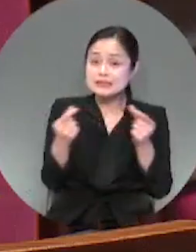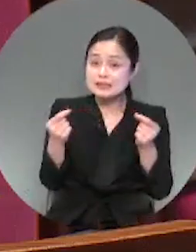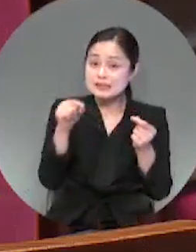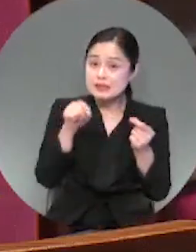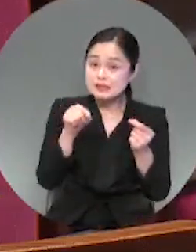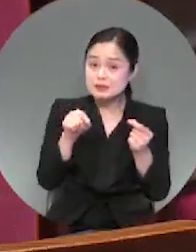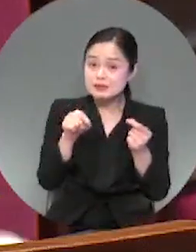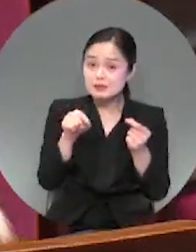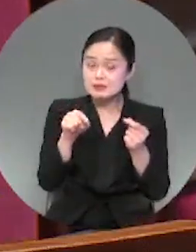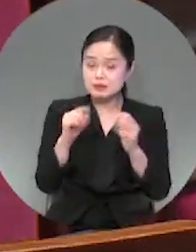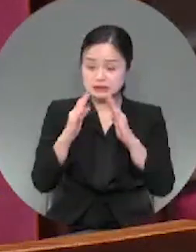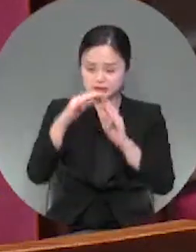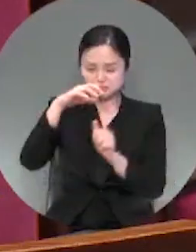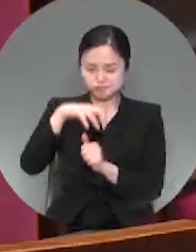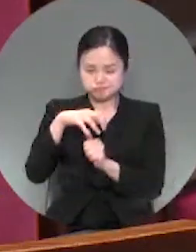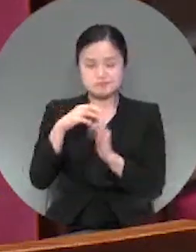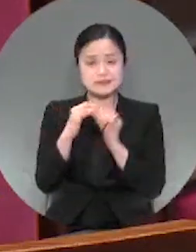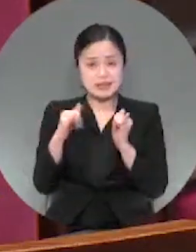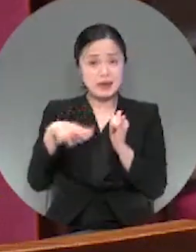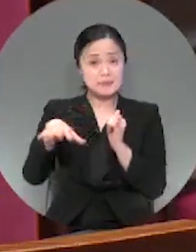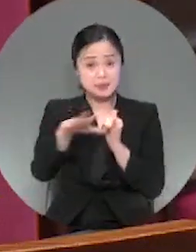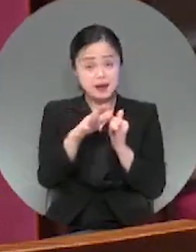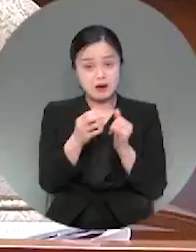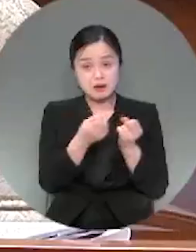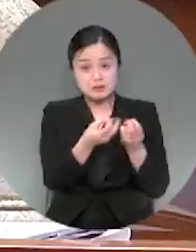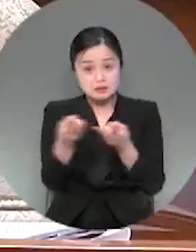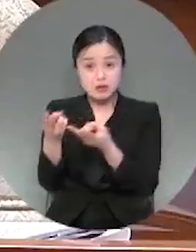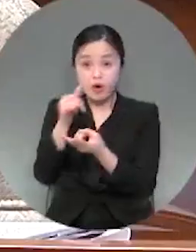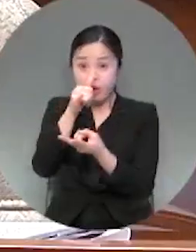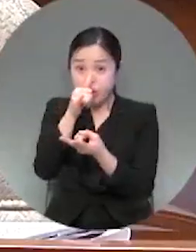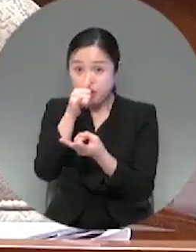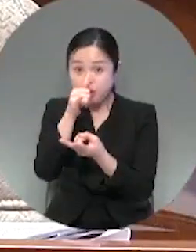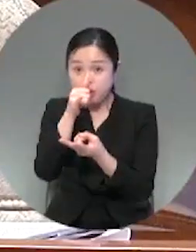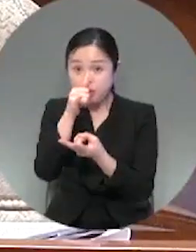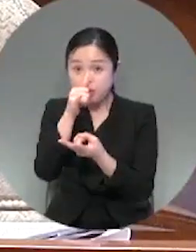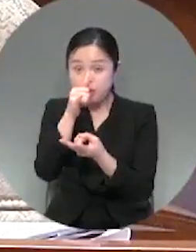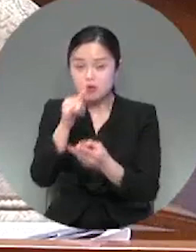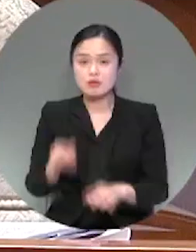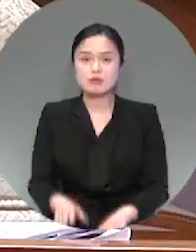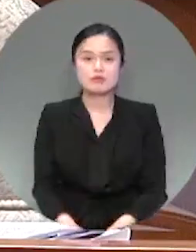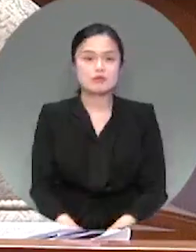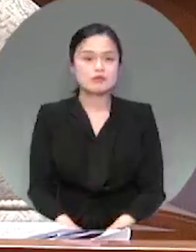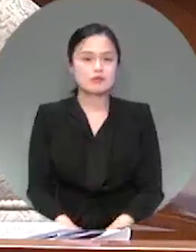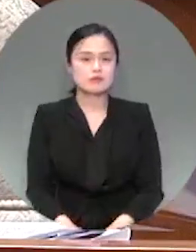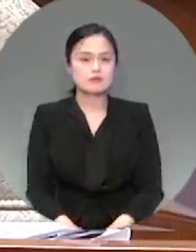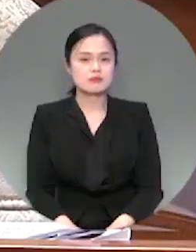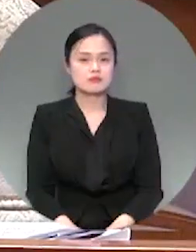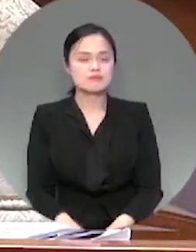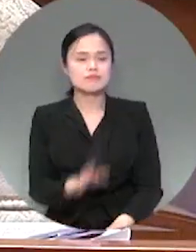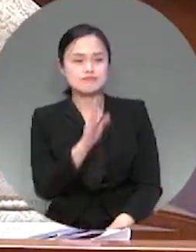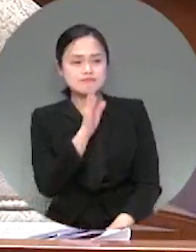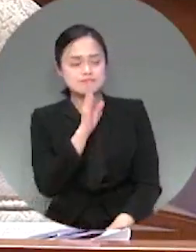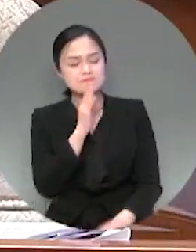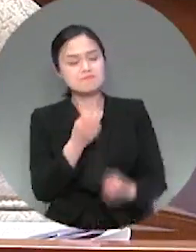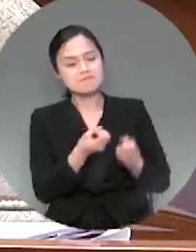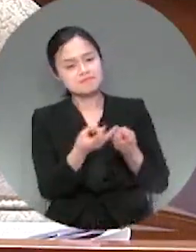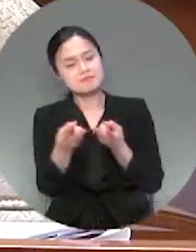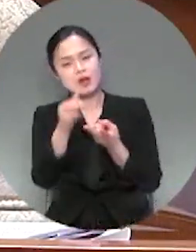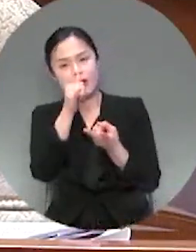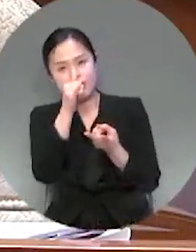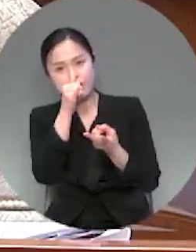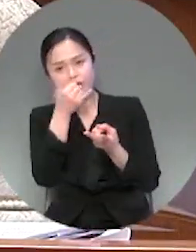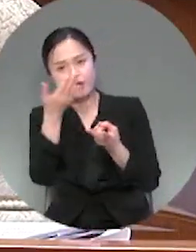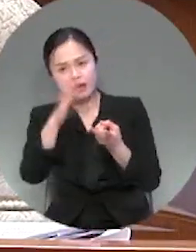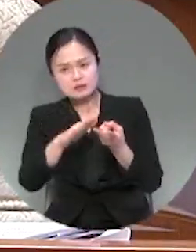환자들한테 다 지급되는 거 맞습니까? 현재 환자들에게 지급을 하는데 지자체에 이제 확진자가 많이 증가하면서